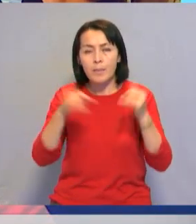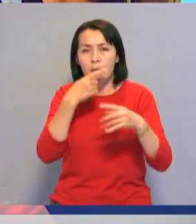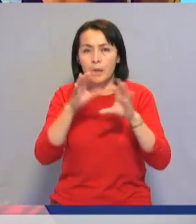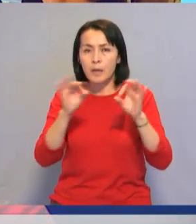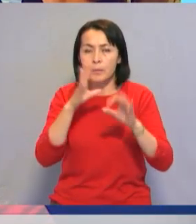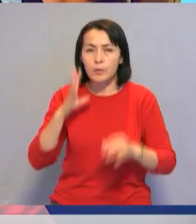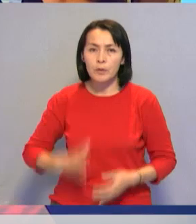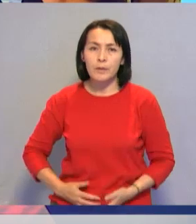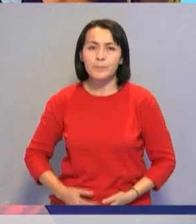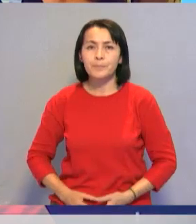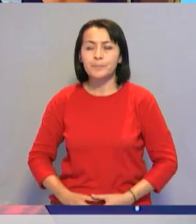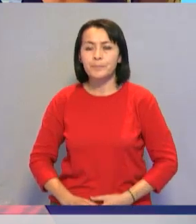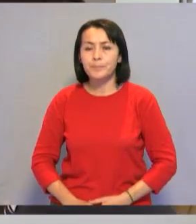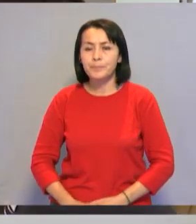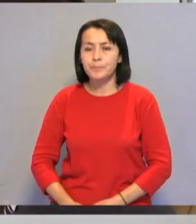жатқанына тоқталды.